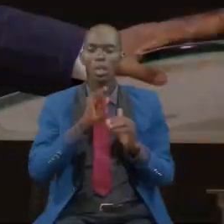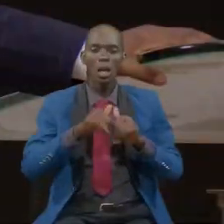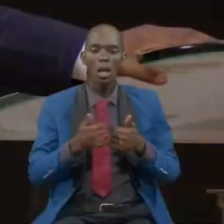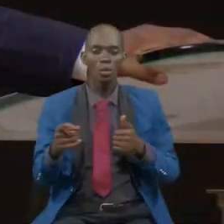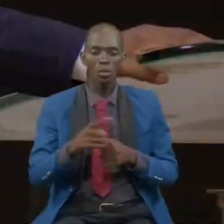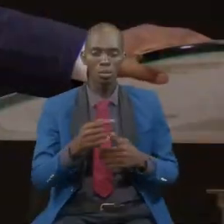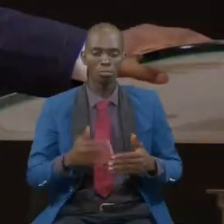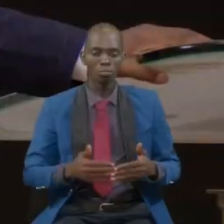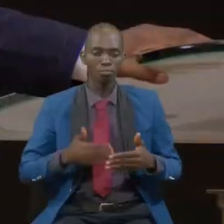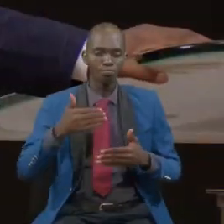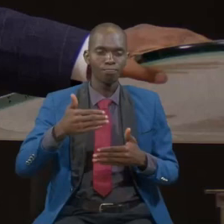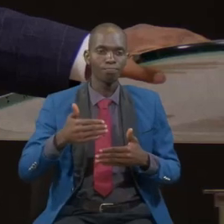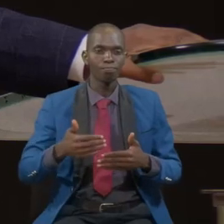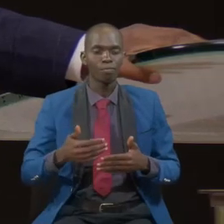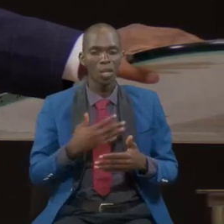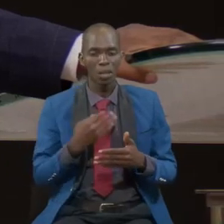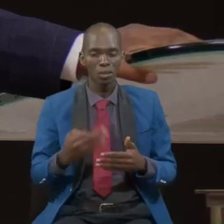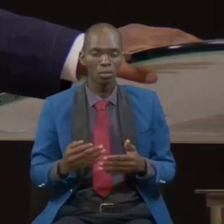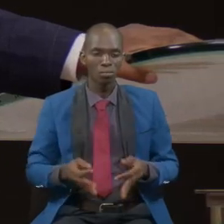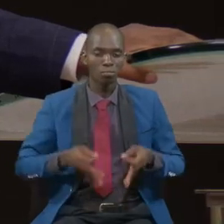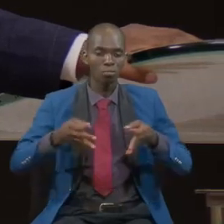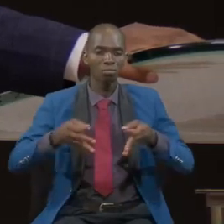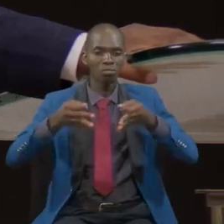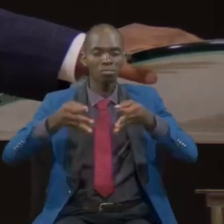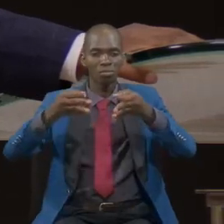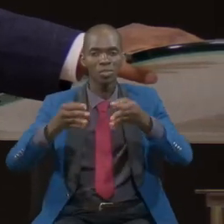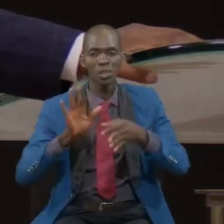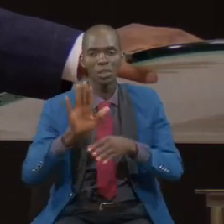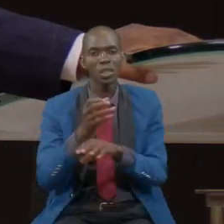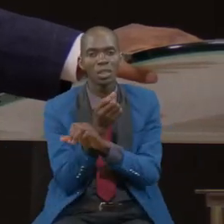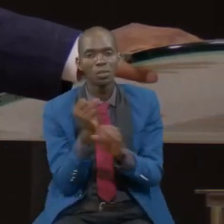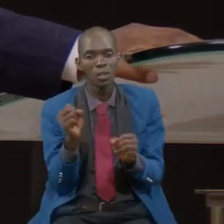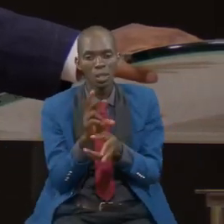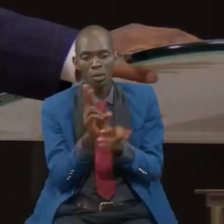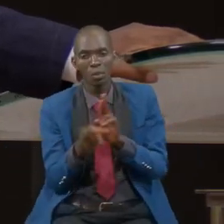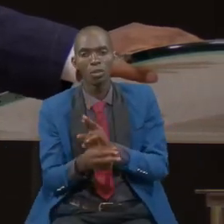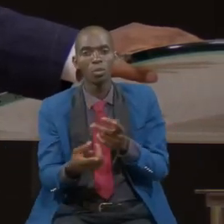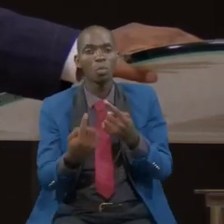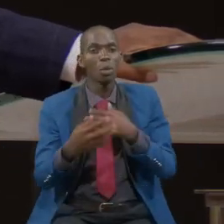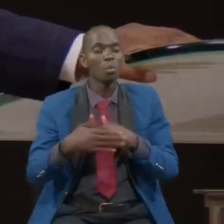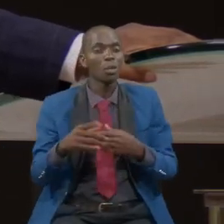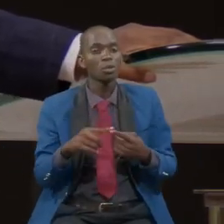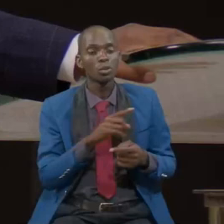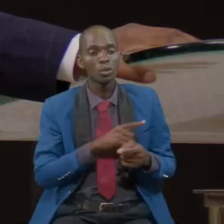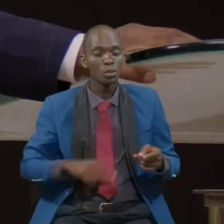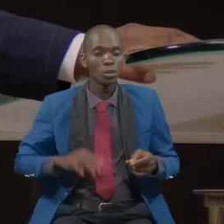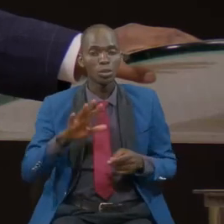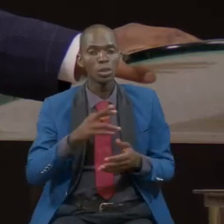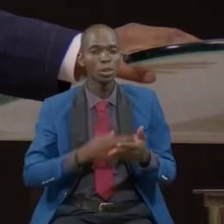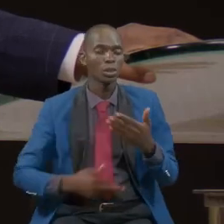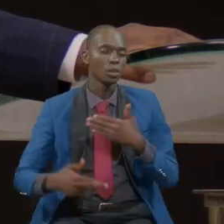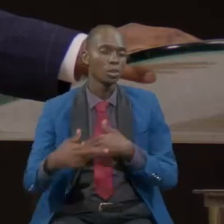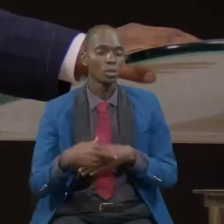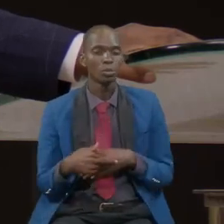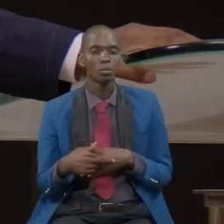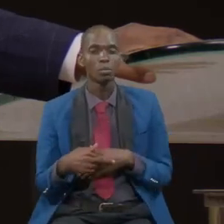il procratine il remet il remet à l'autre jour euh leur salut